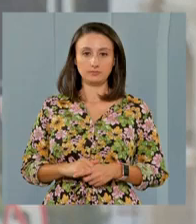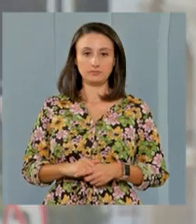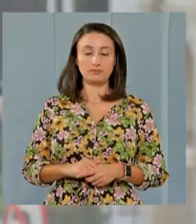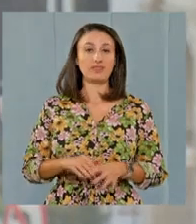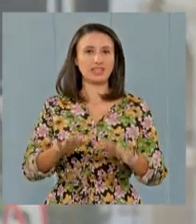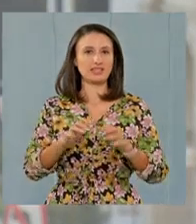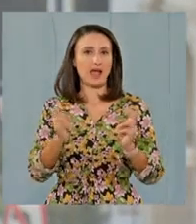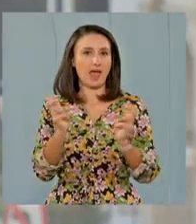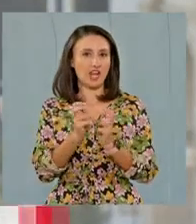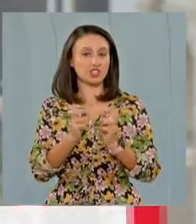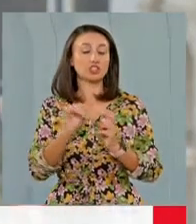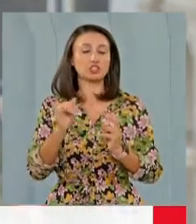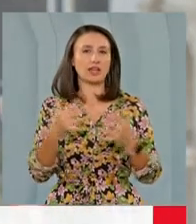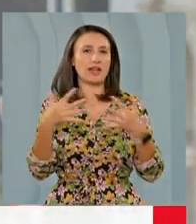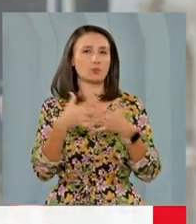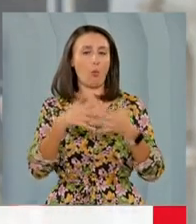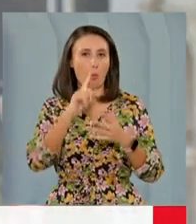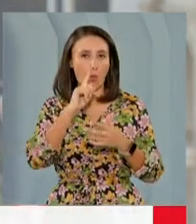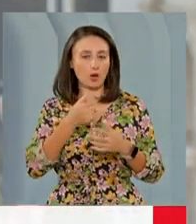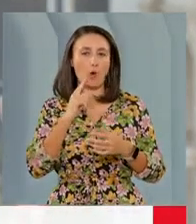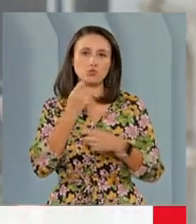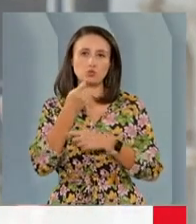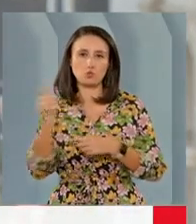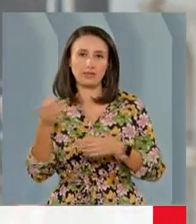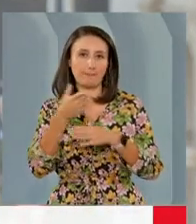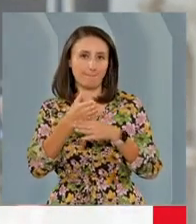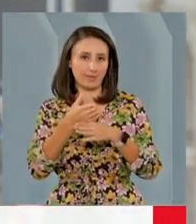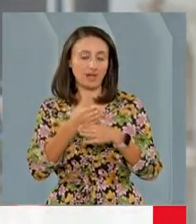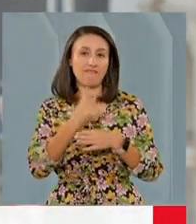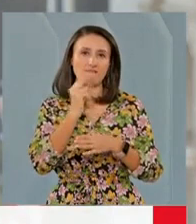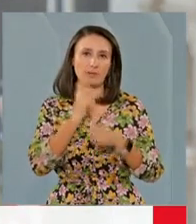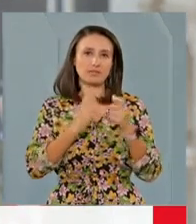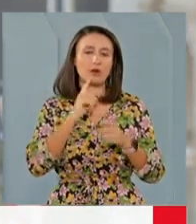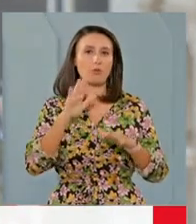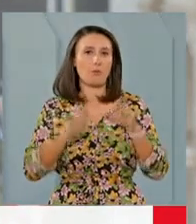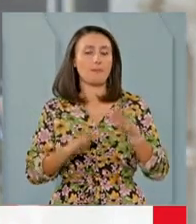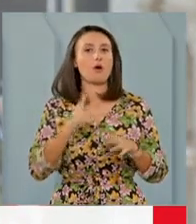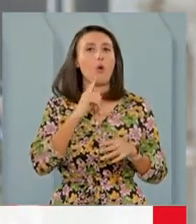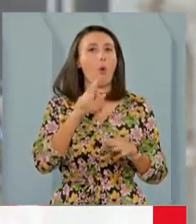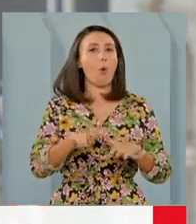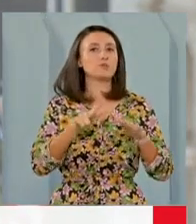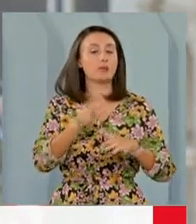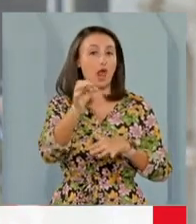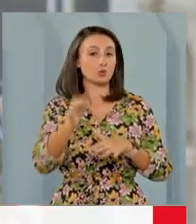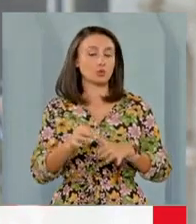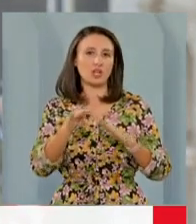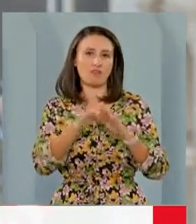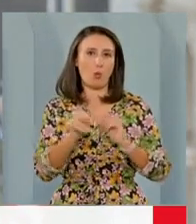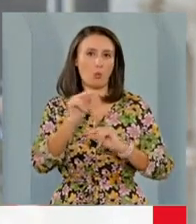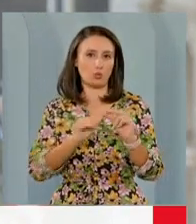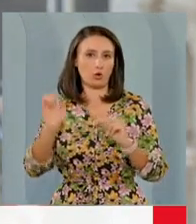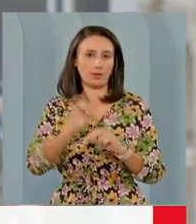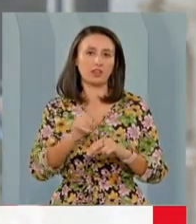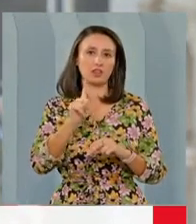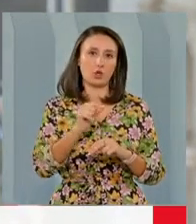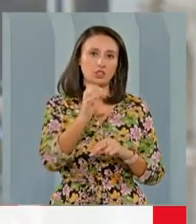criza energetică dar și războiul din Ucraina au scumpit pâinea este vorba despre o medie de 18 procente la nivelul Uniunii Europene și